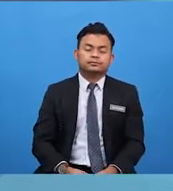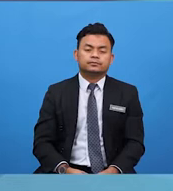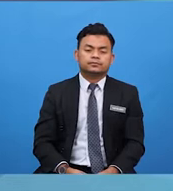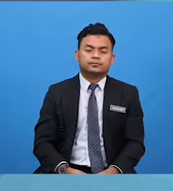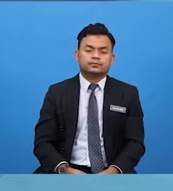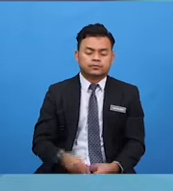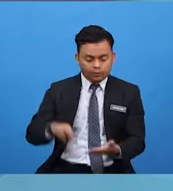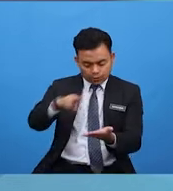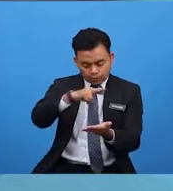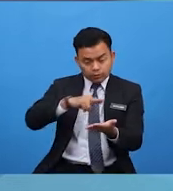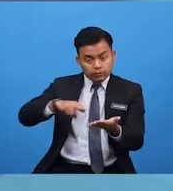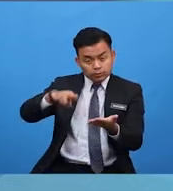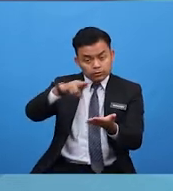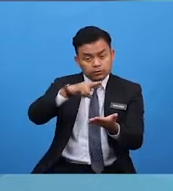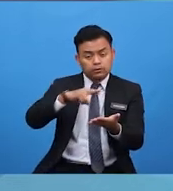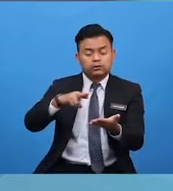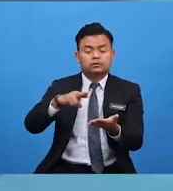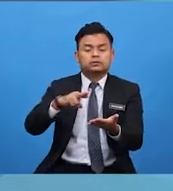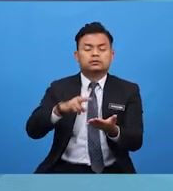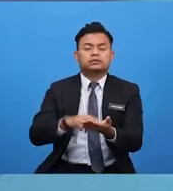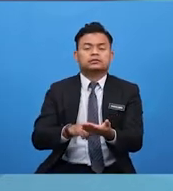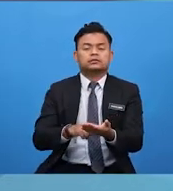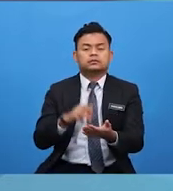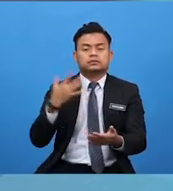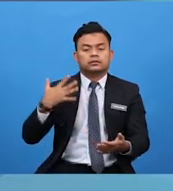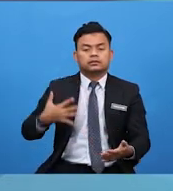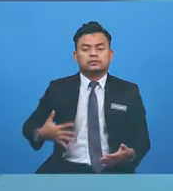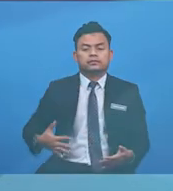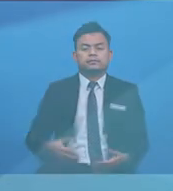Kemudian ratakan keseluruhan permukaan kain.